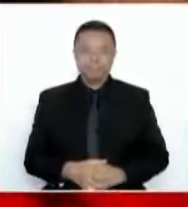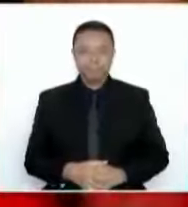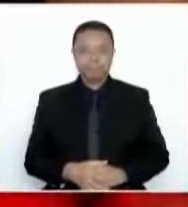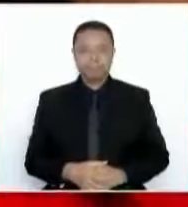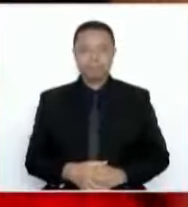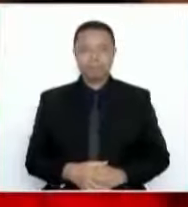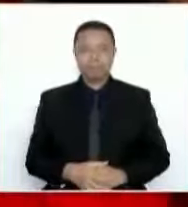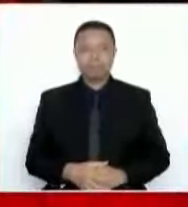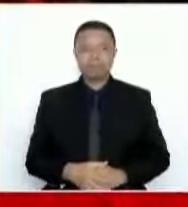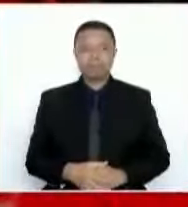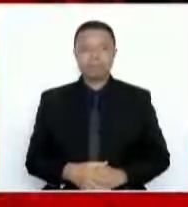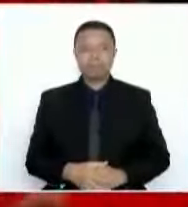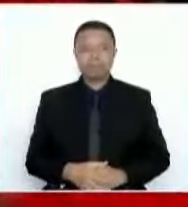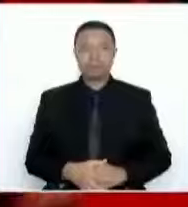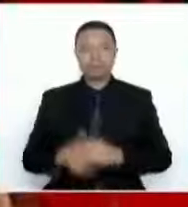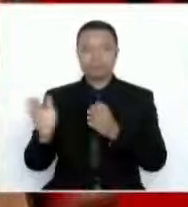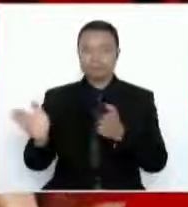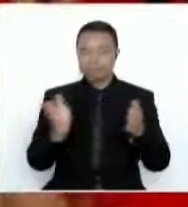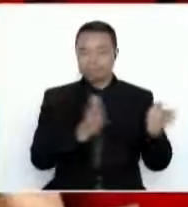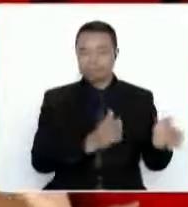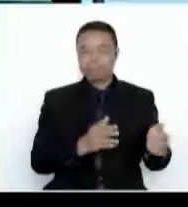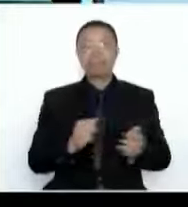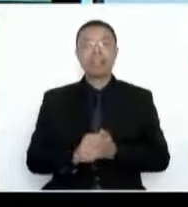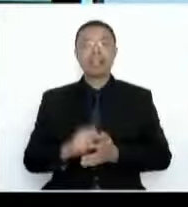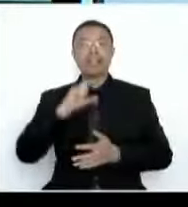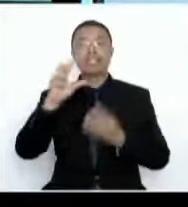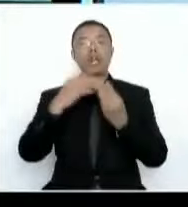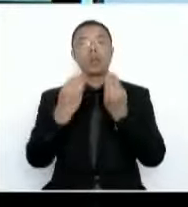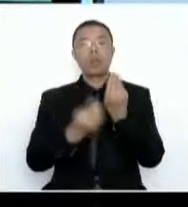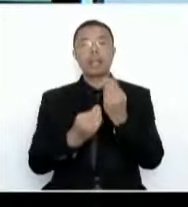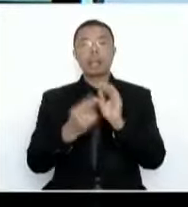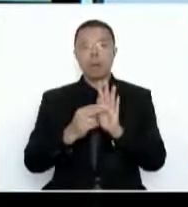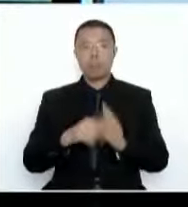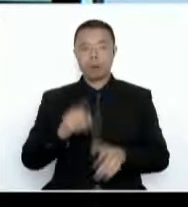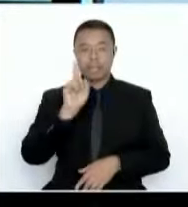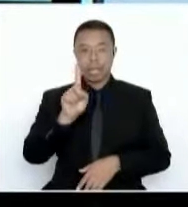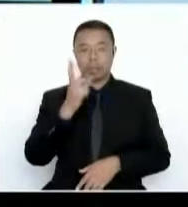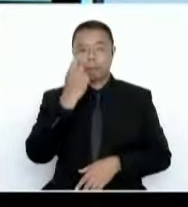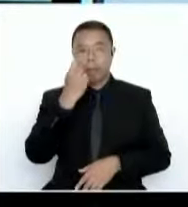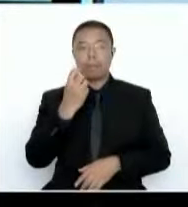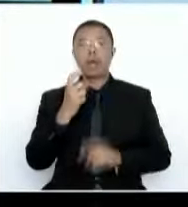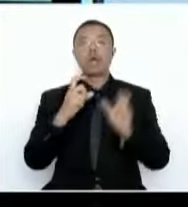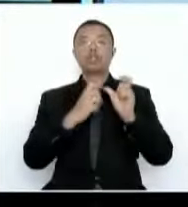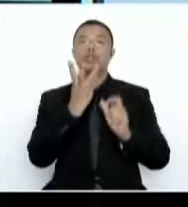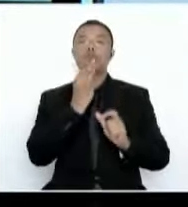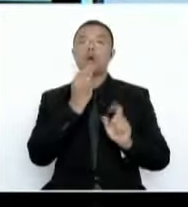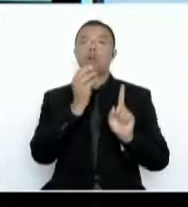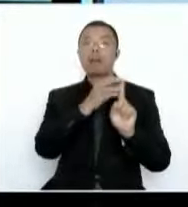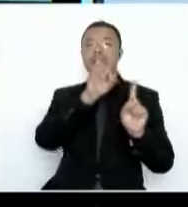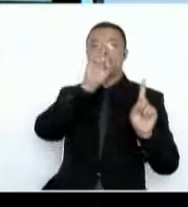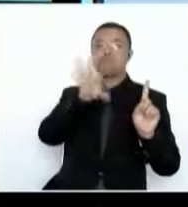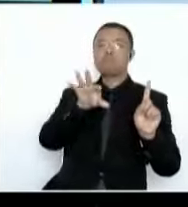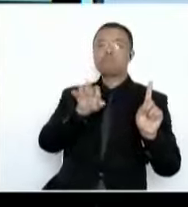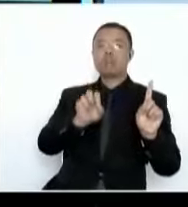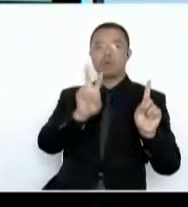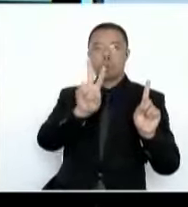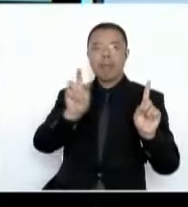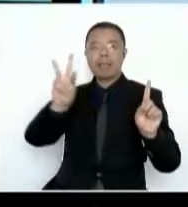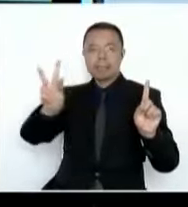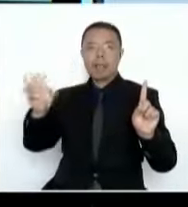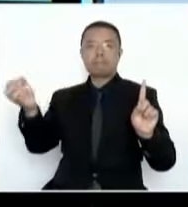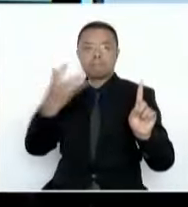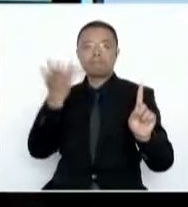kasih terima kasih selanjutnya kita kembali ke calon wakil gubernur nomor urut 1 bapak suswono untuk merespon tanggapan dari e